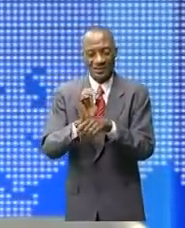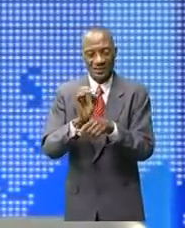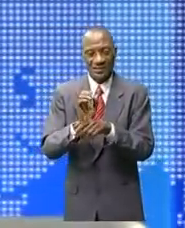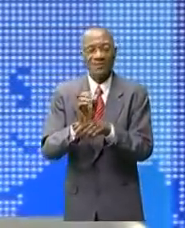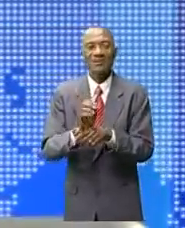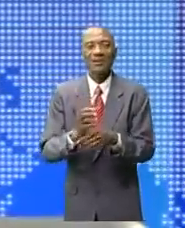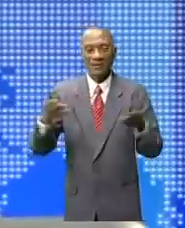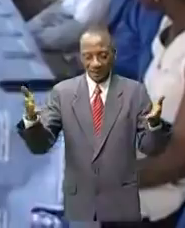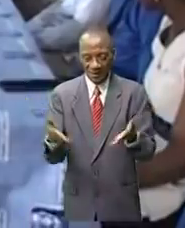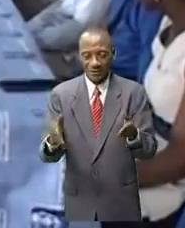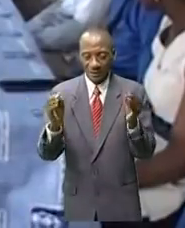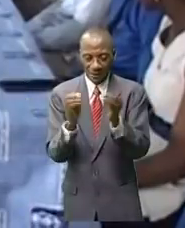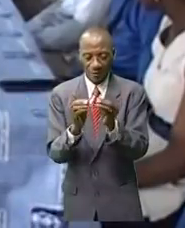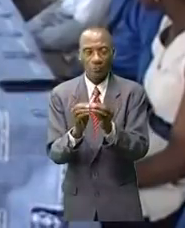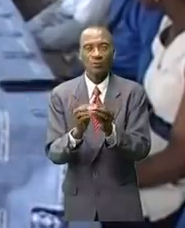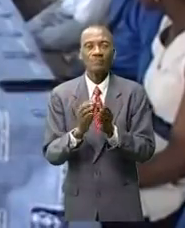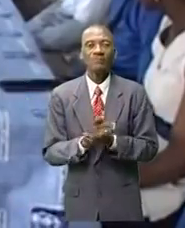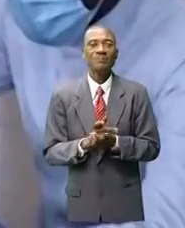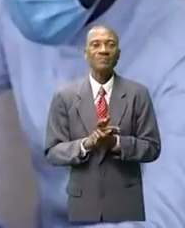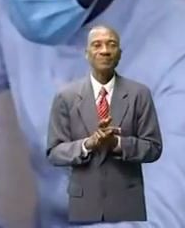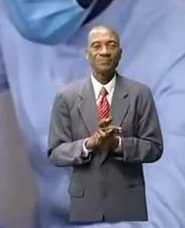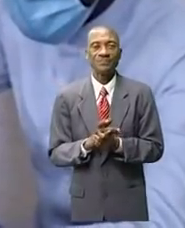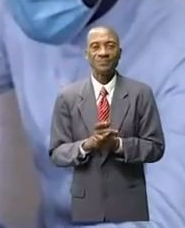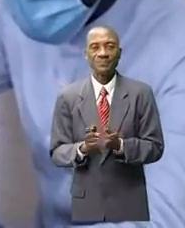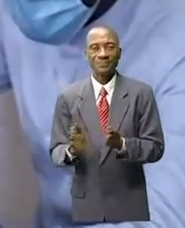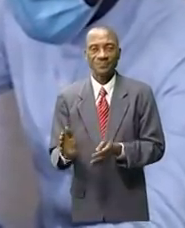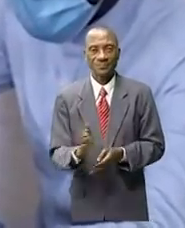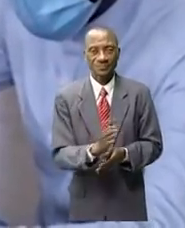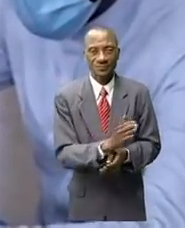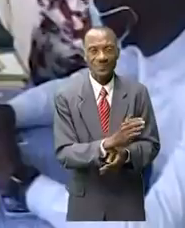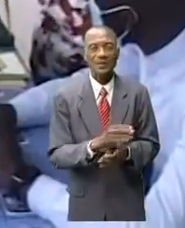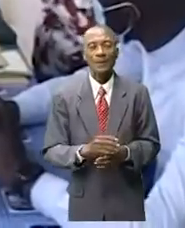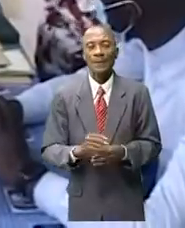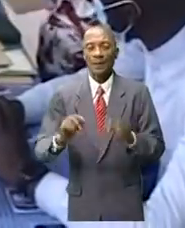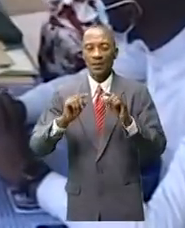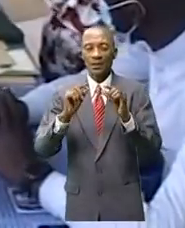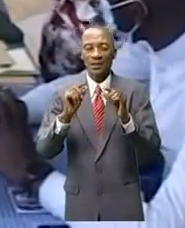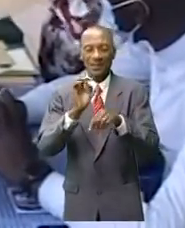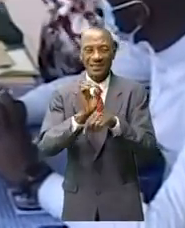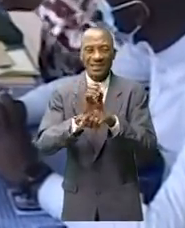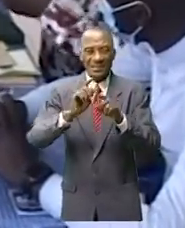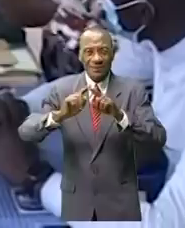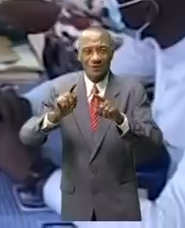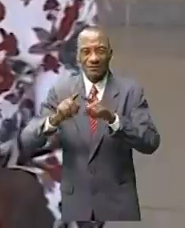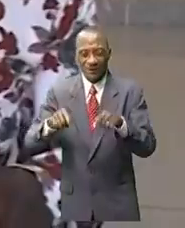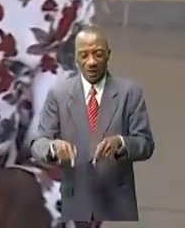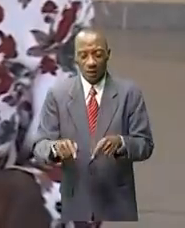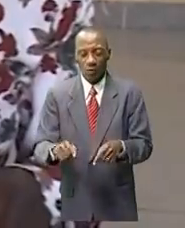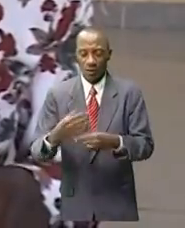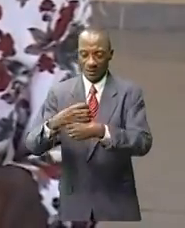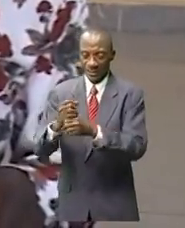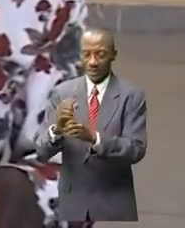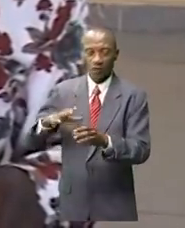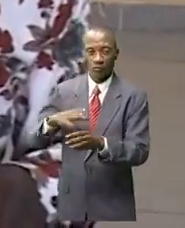Chitea. Les confessions religieuses ont mis sur pied une plateforme pour la désignation des candidats à la Commission